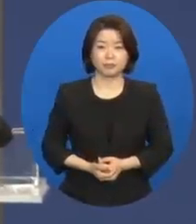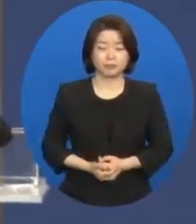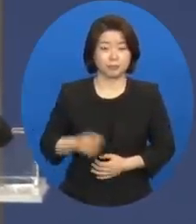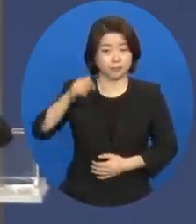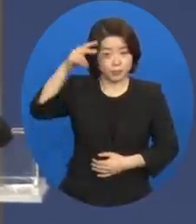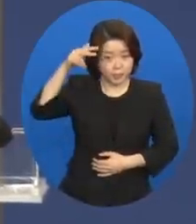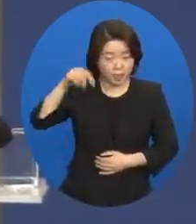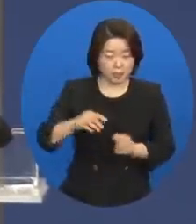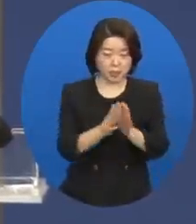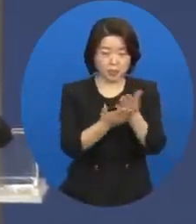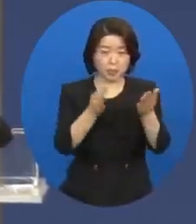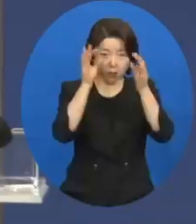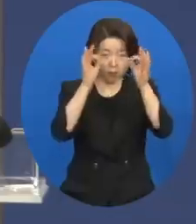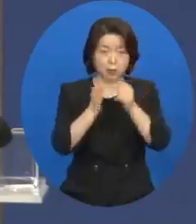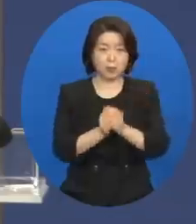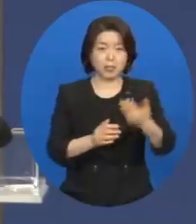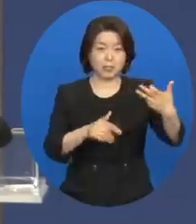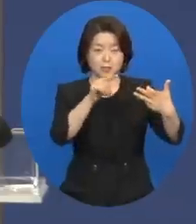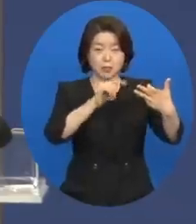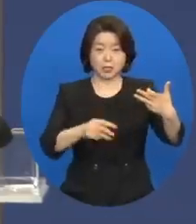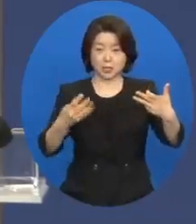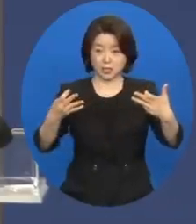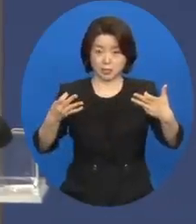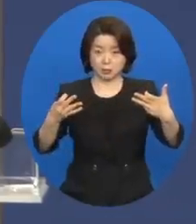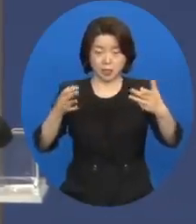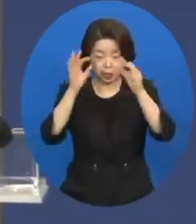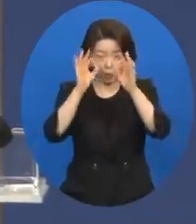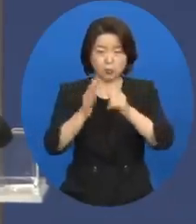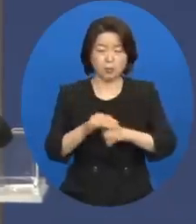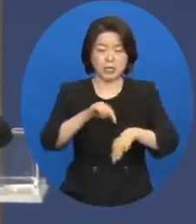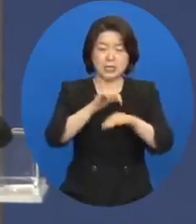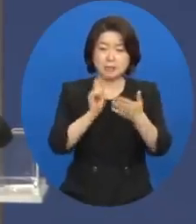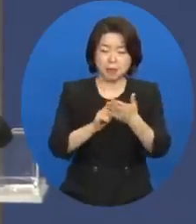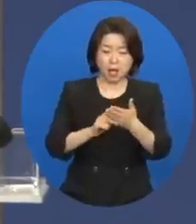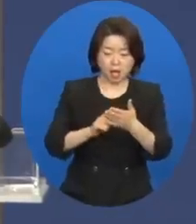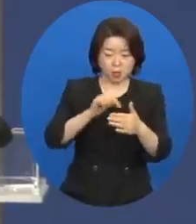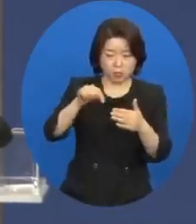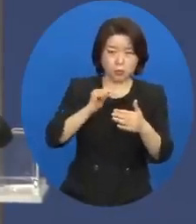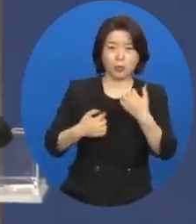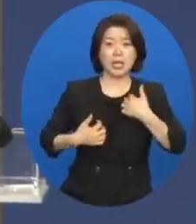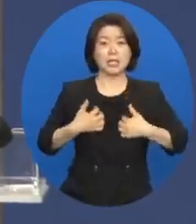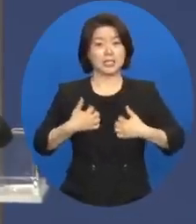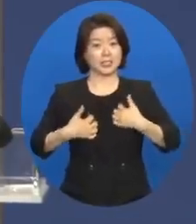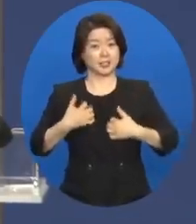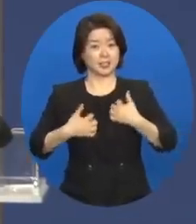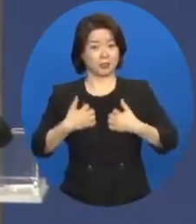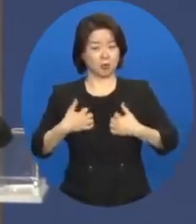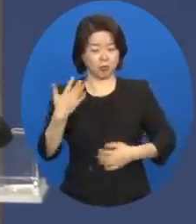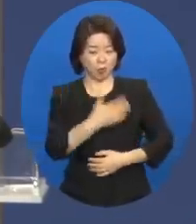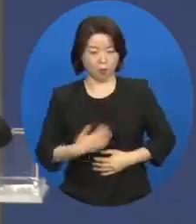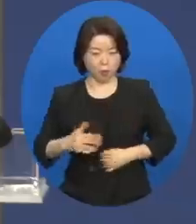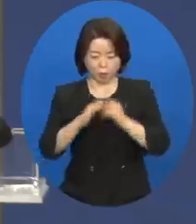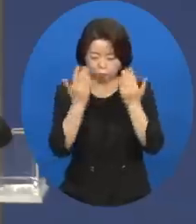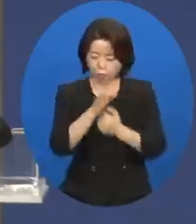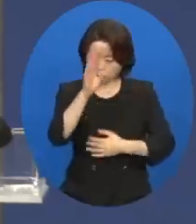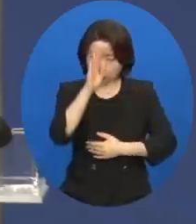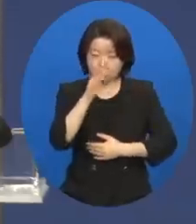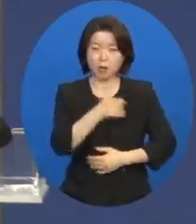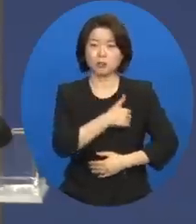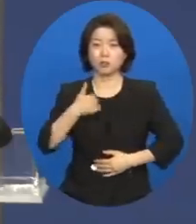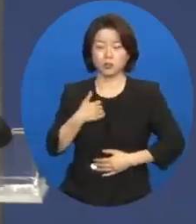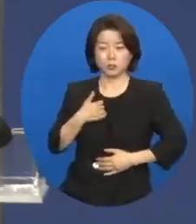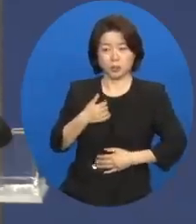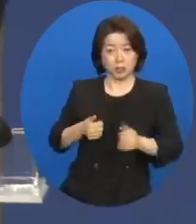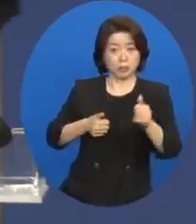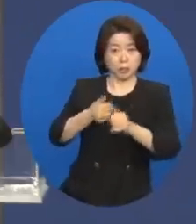잠언서 보면 18장 14절에 보면 그 마음의 이 심령의 즐거움이 육체의 모든 병을 능히